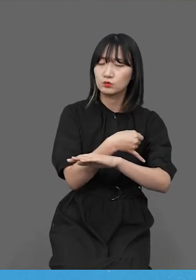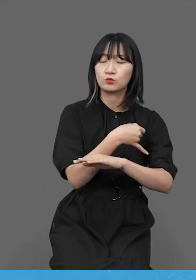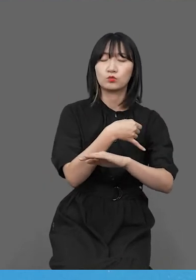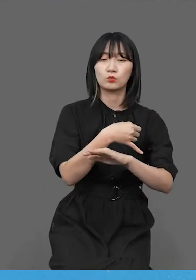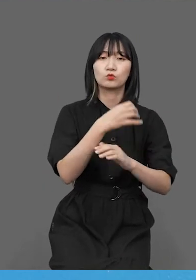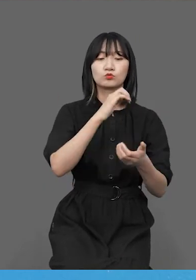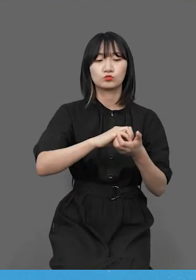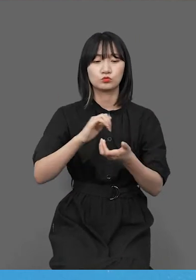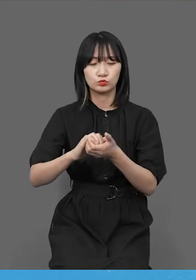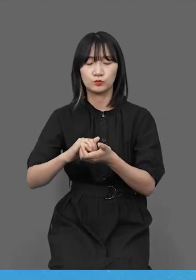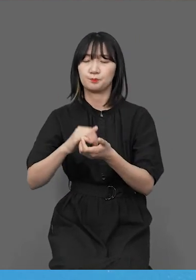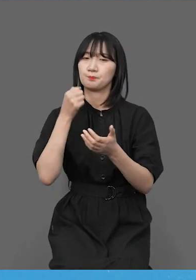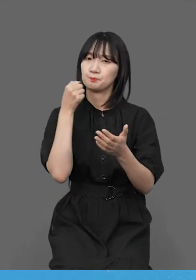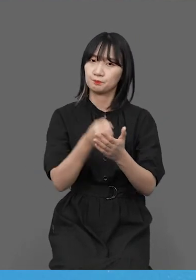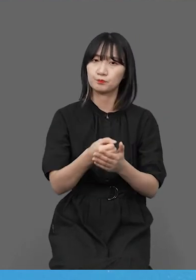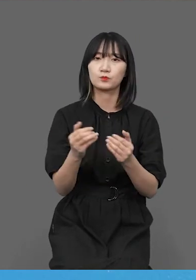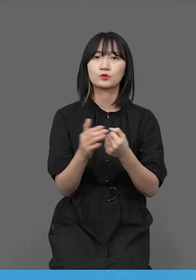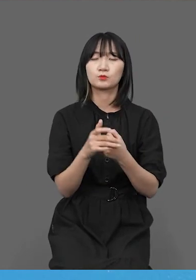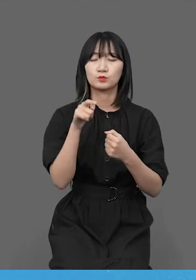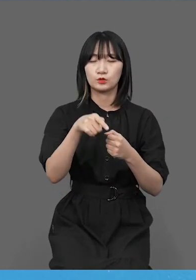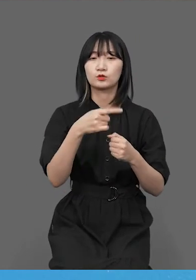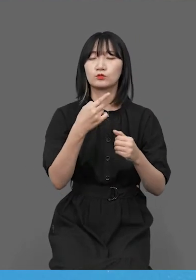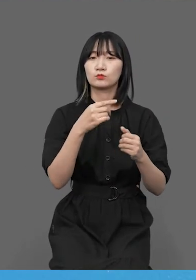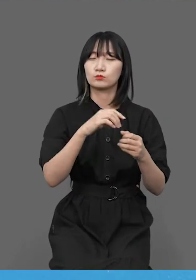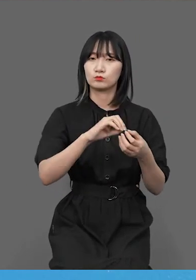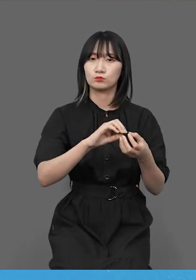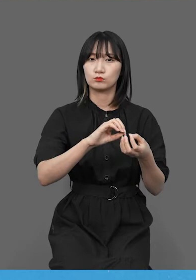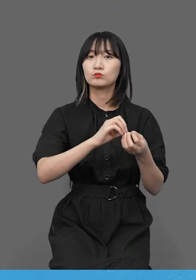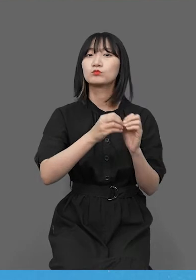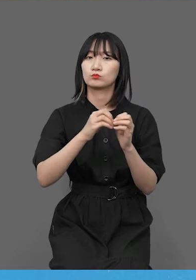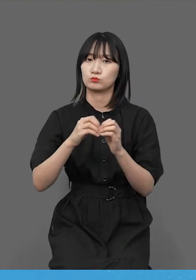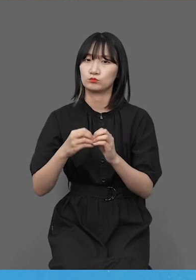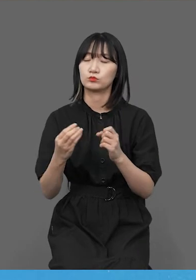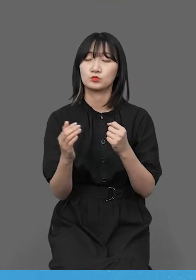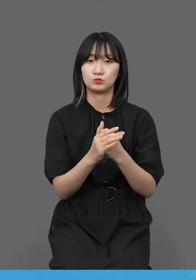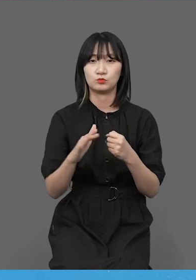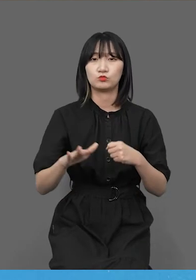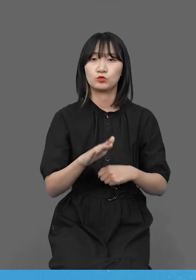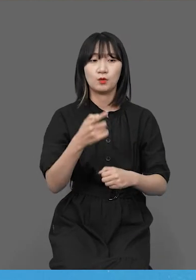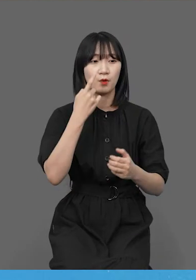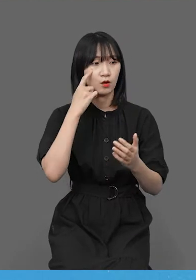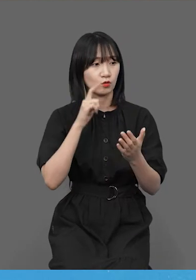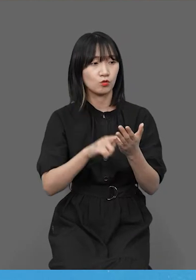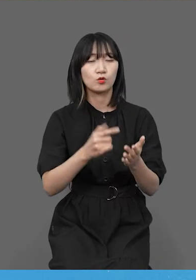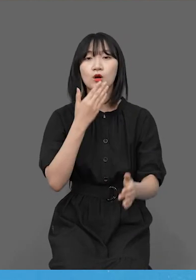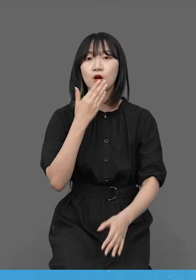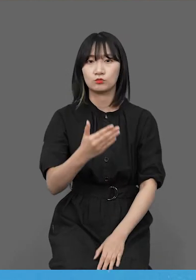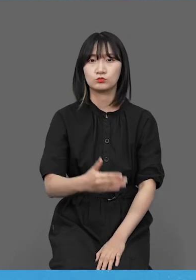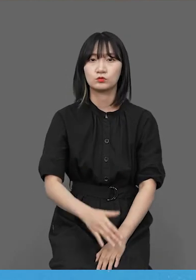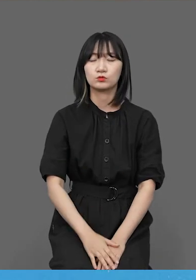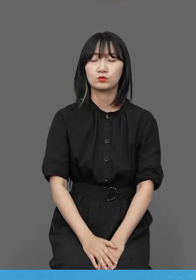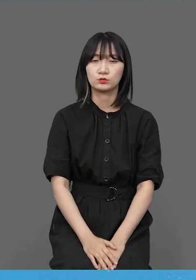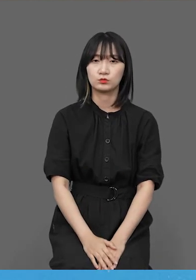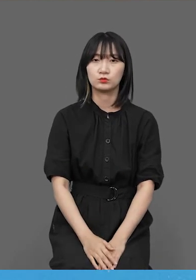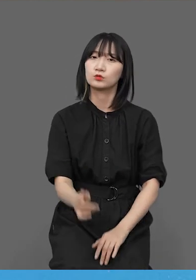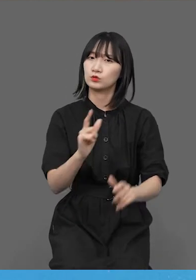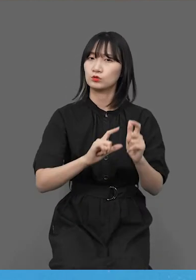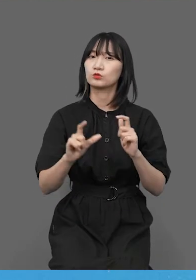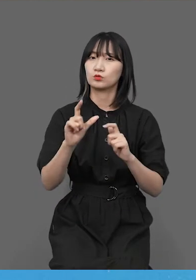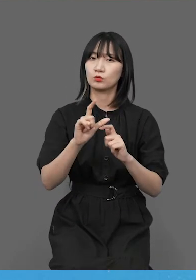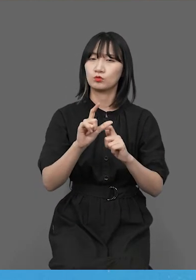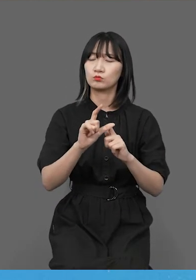규칙성을 부여했기 때문에 그렇게 존재하고 그것을 우리가 발견하는 것이다. 이것이 훨씬